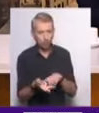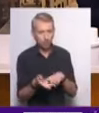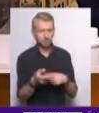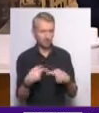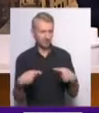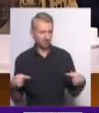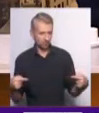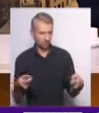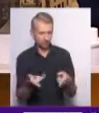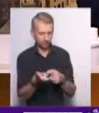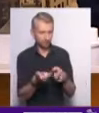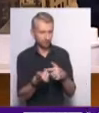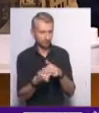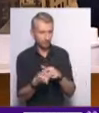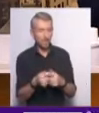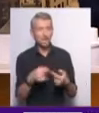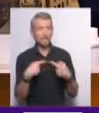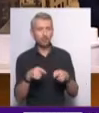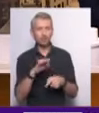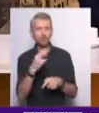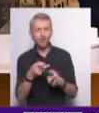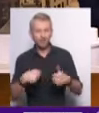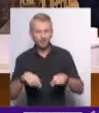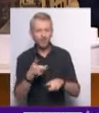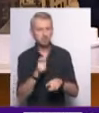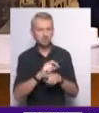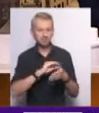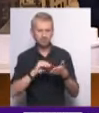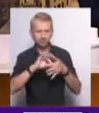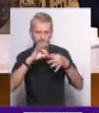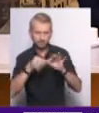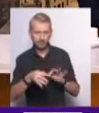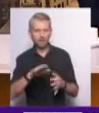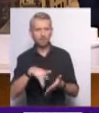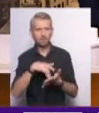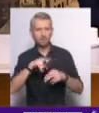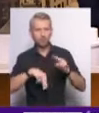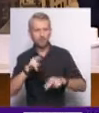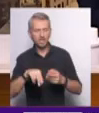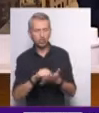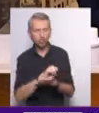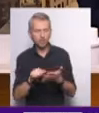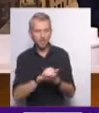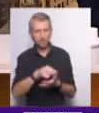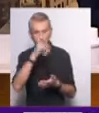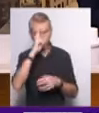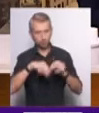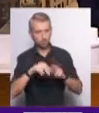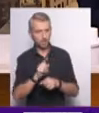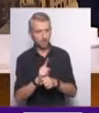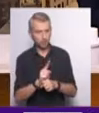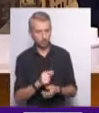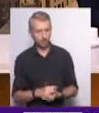інша соціальна сфера. Угу. Інша соціальна сфера вже більше розписується в містобудівній документації, в державних будівельних нормах.